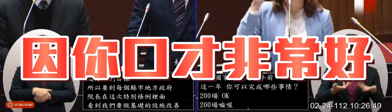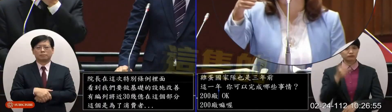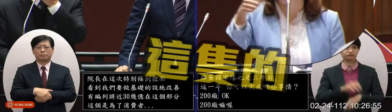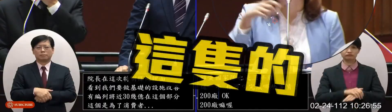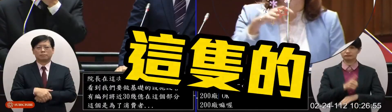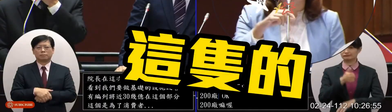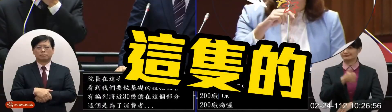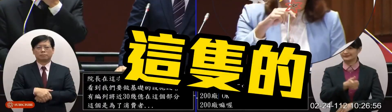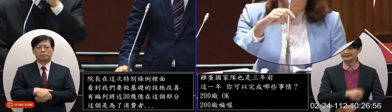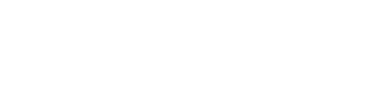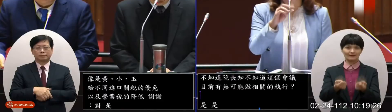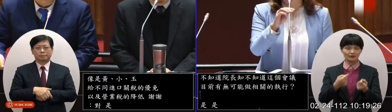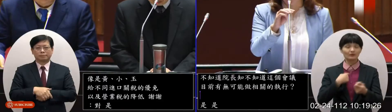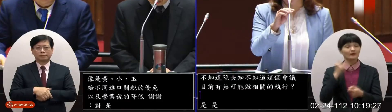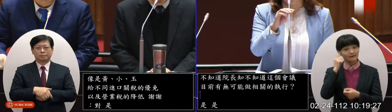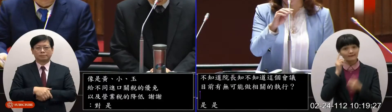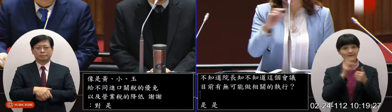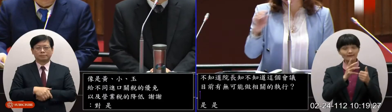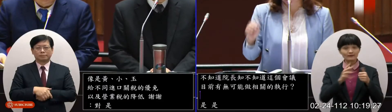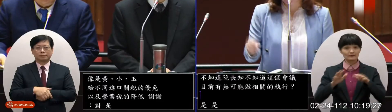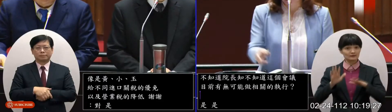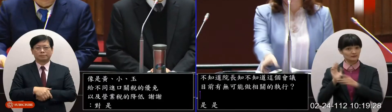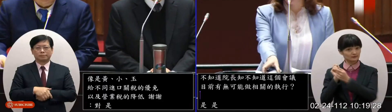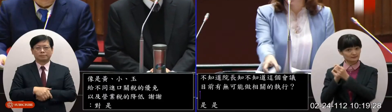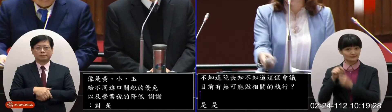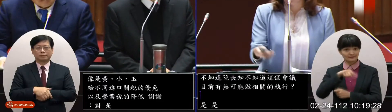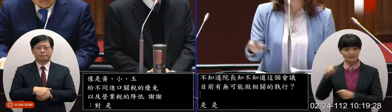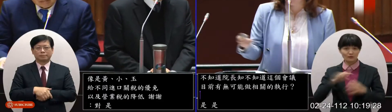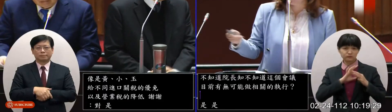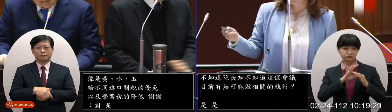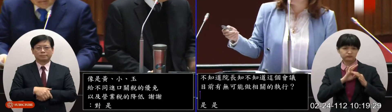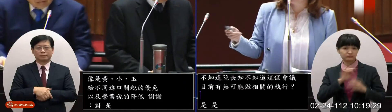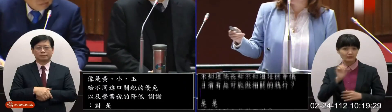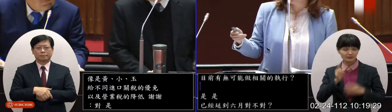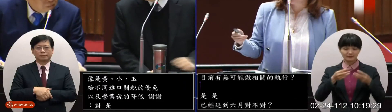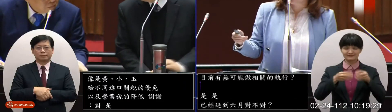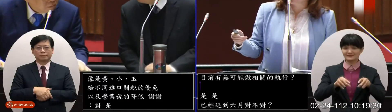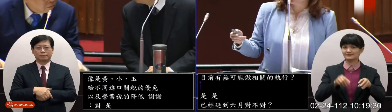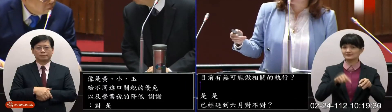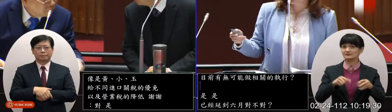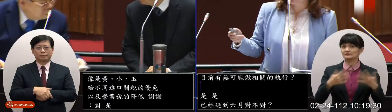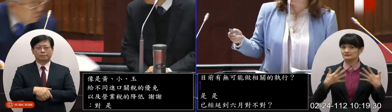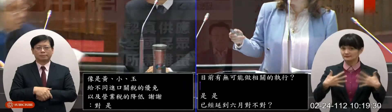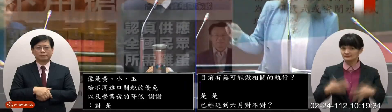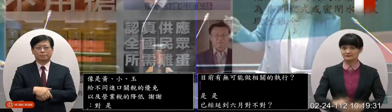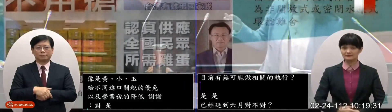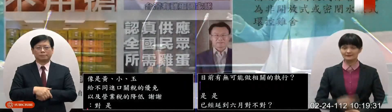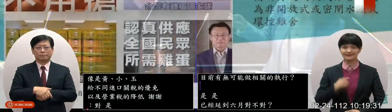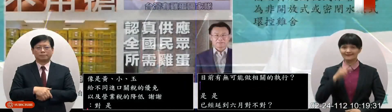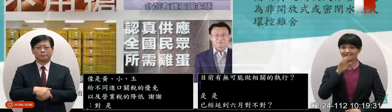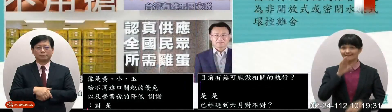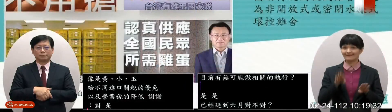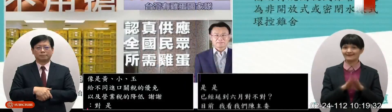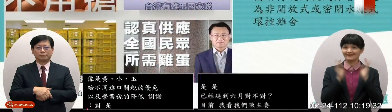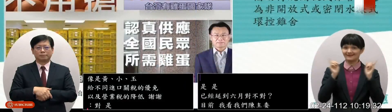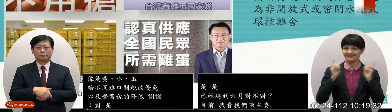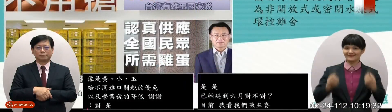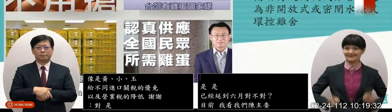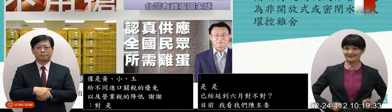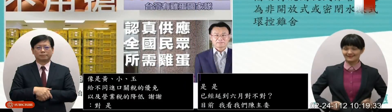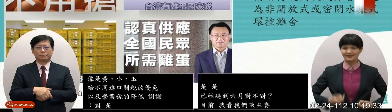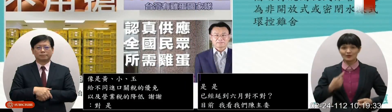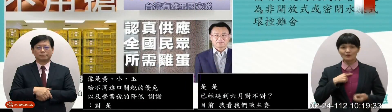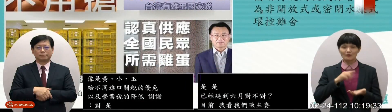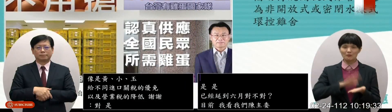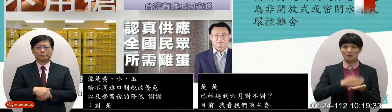常好。这个耶啦哈，最近大家很关心这个蛋的问题啦哈。我就说开玩笑说，我已经快要变成